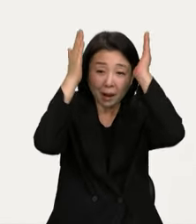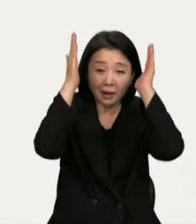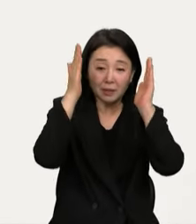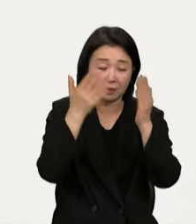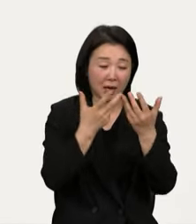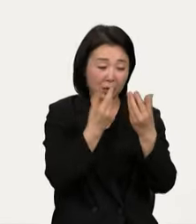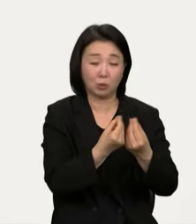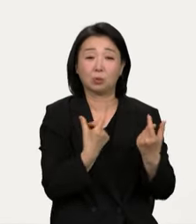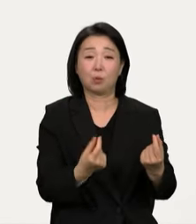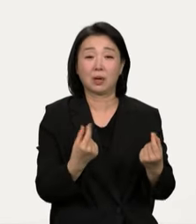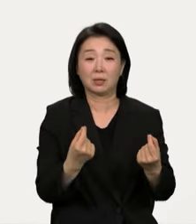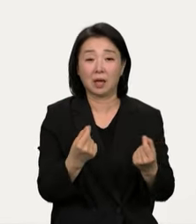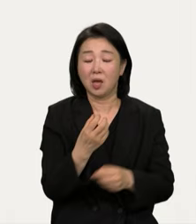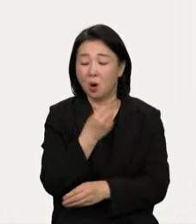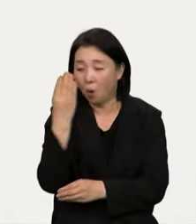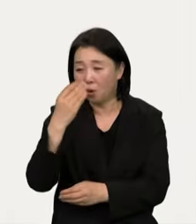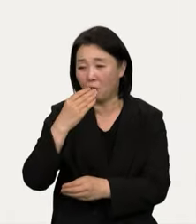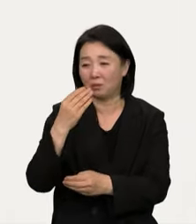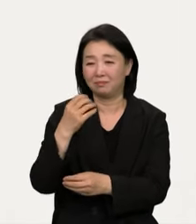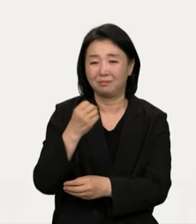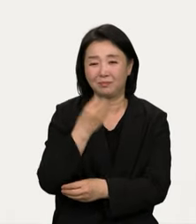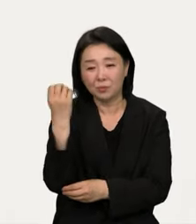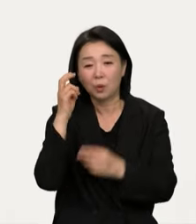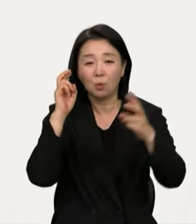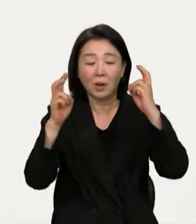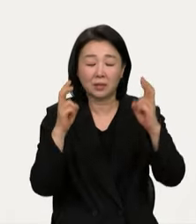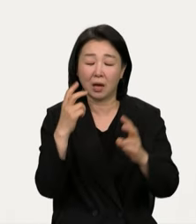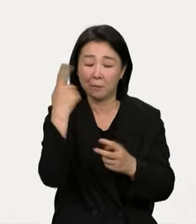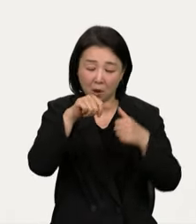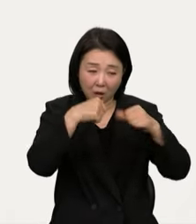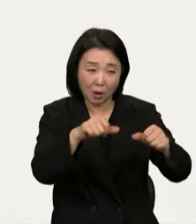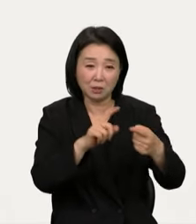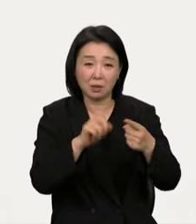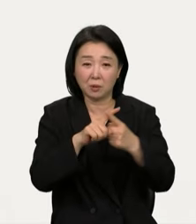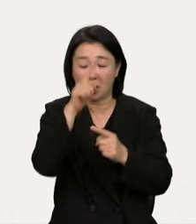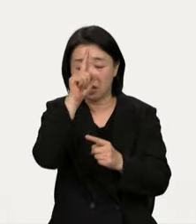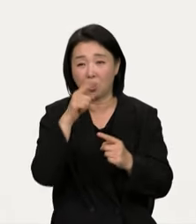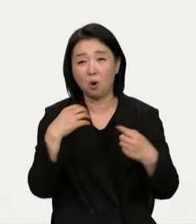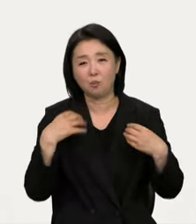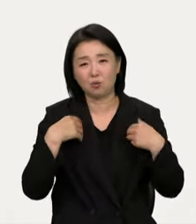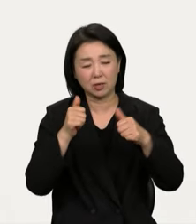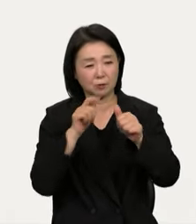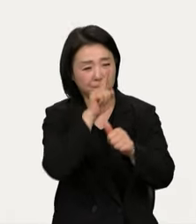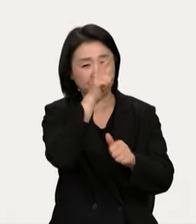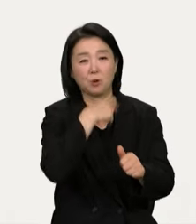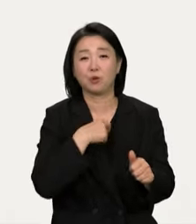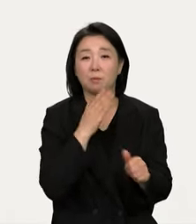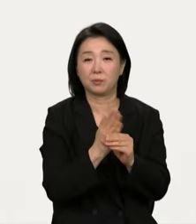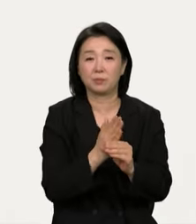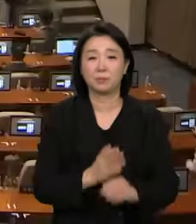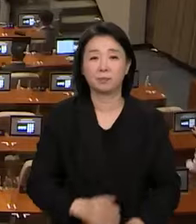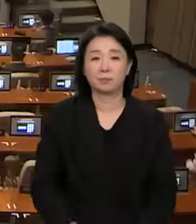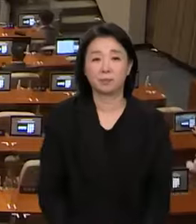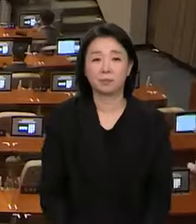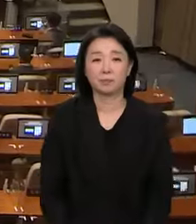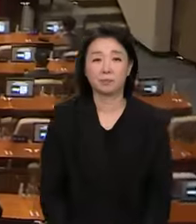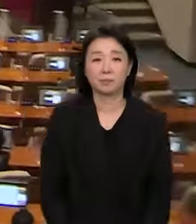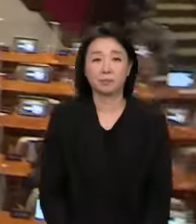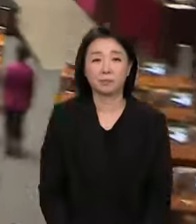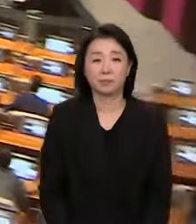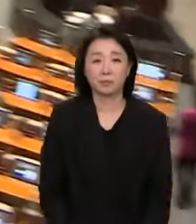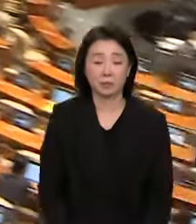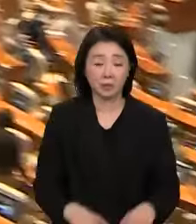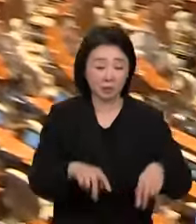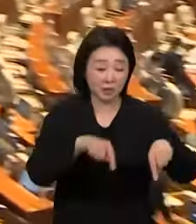거론하고 여러 언론 매체들이 명예훼 혐의로 정부로부터 기소 당할 위협을 받고 있다고 지적했습니다 또